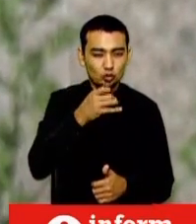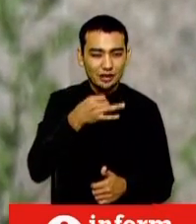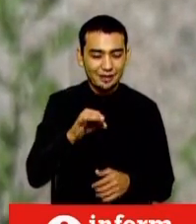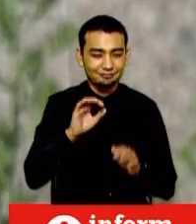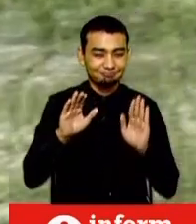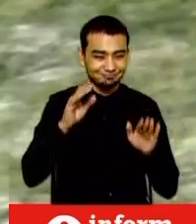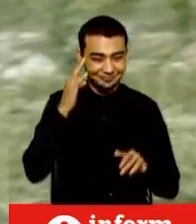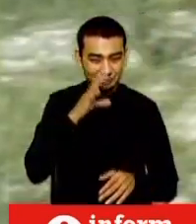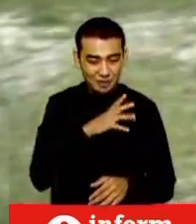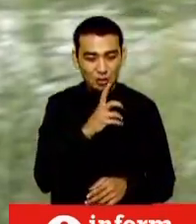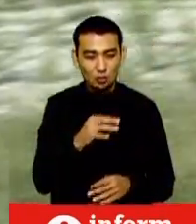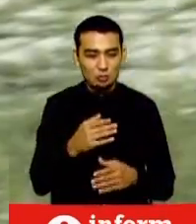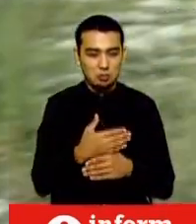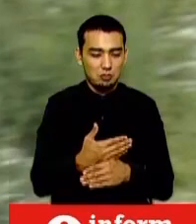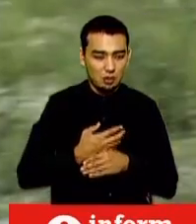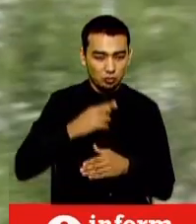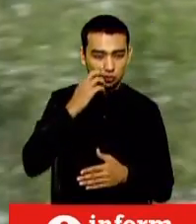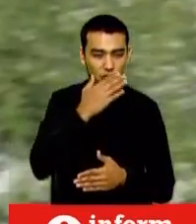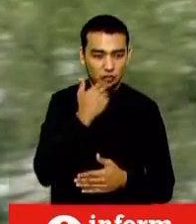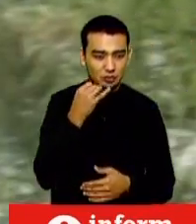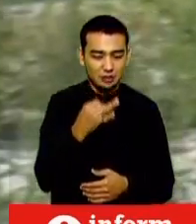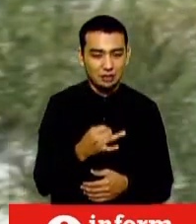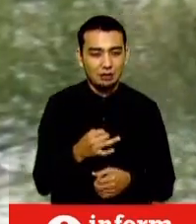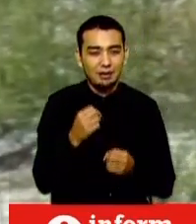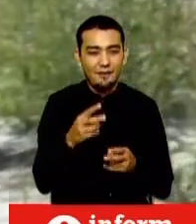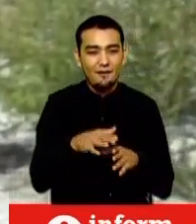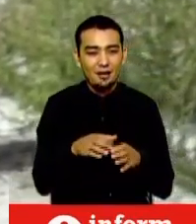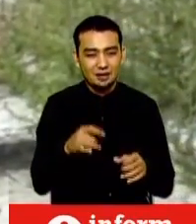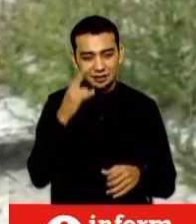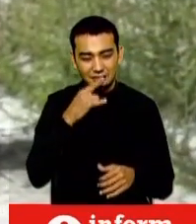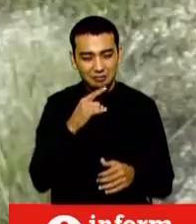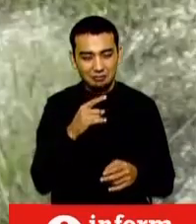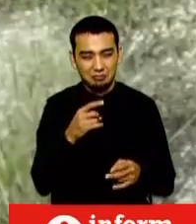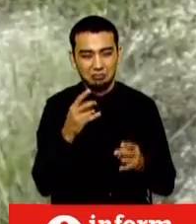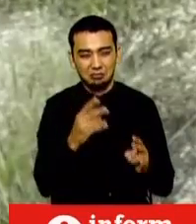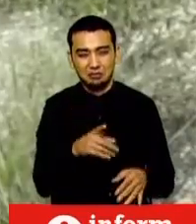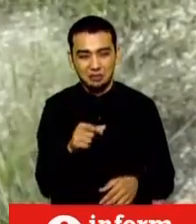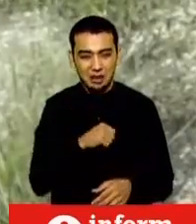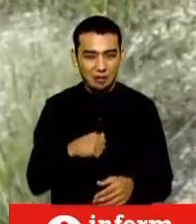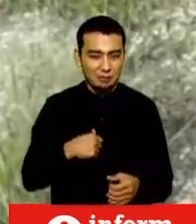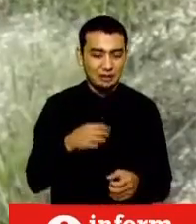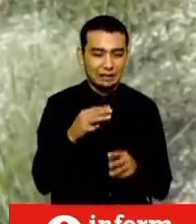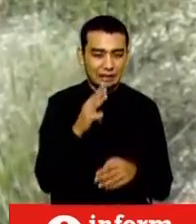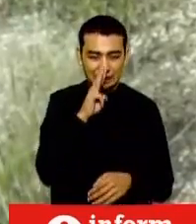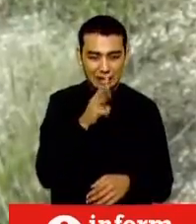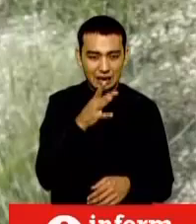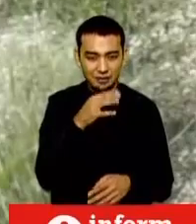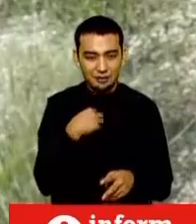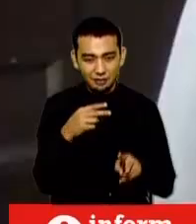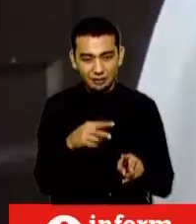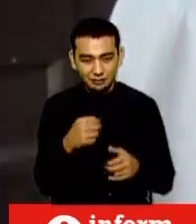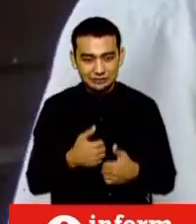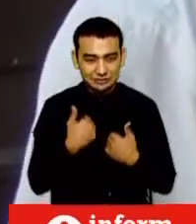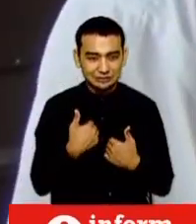десе, оған да көмек бермепті. Сөйтіп қала билігіне керексіз болған нысанды өзі шамасы келгенше 3 жыл бойы күтіп баптап ұстап отырғанын